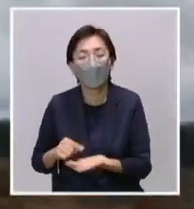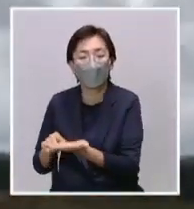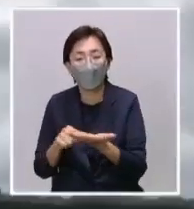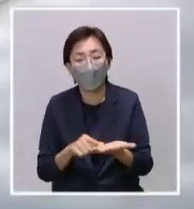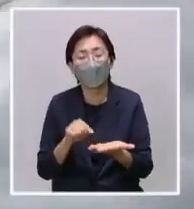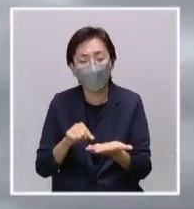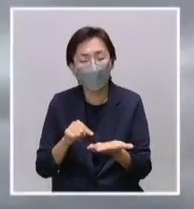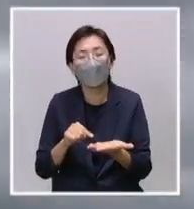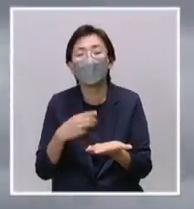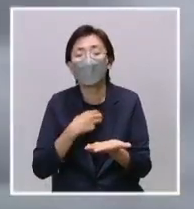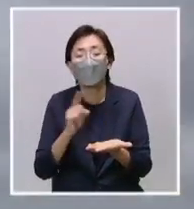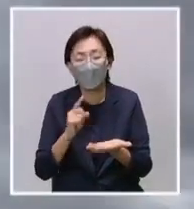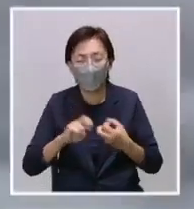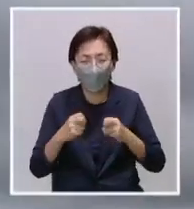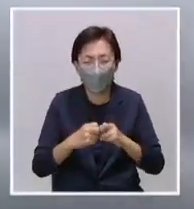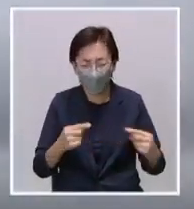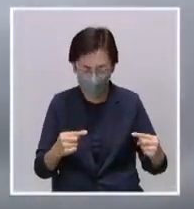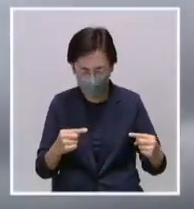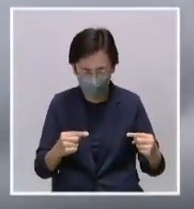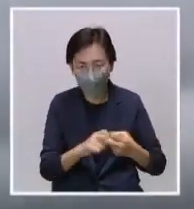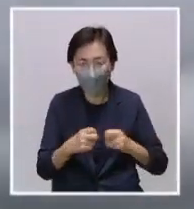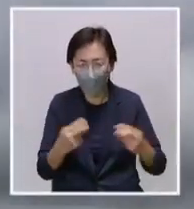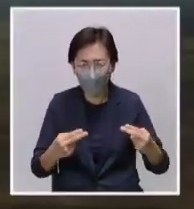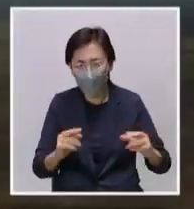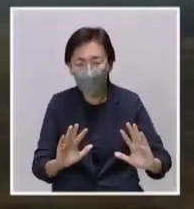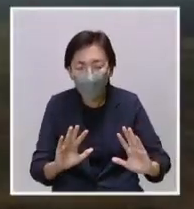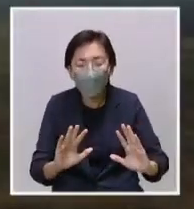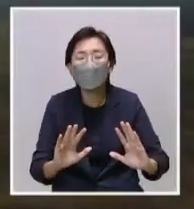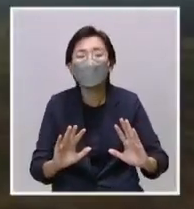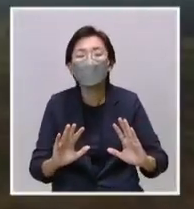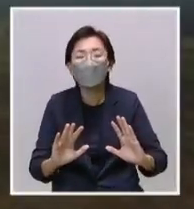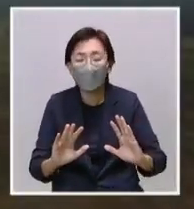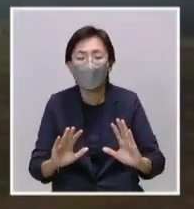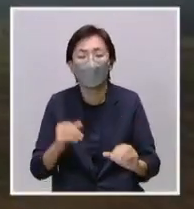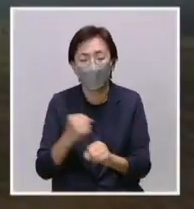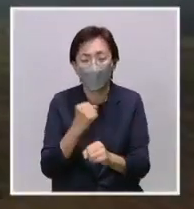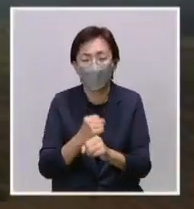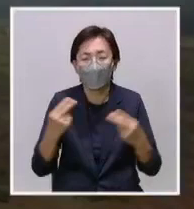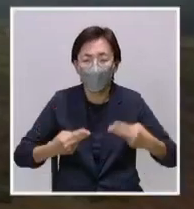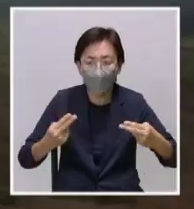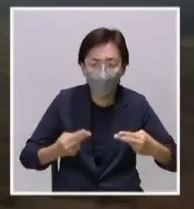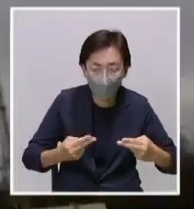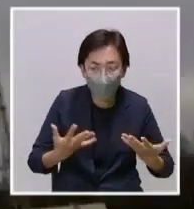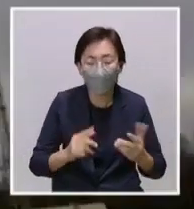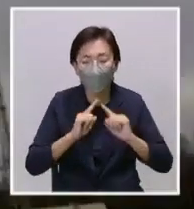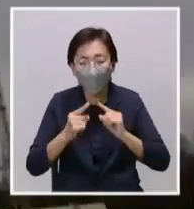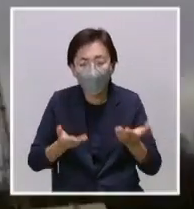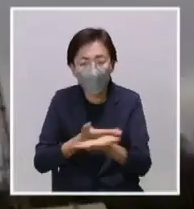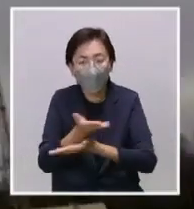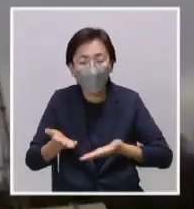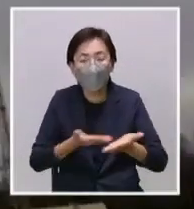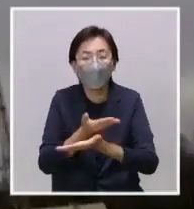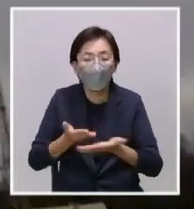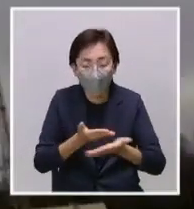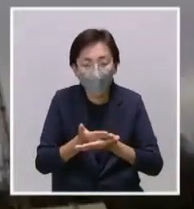ซึ่งมีจุดประสงค์เพื่อลดความตึงเครียดรวมทั้งการจำกัดขนาดและขอบเขตของการซ้อมรบและการเปิดการเจรจาเกี่ยวกับ